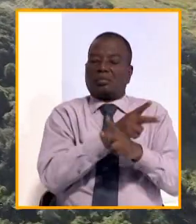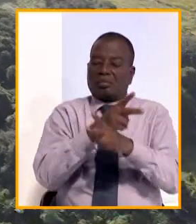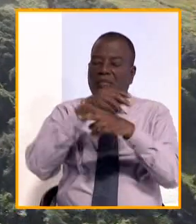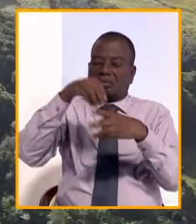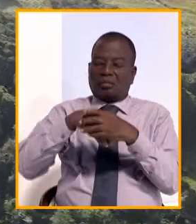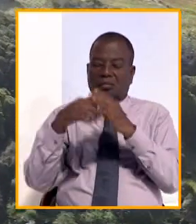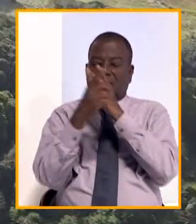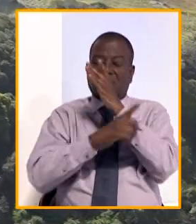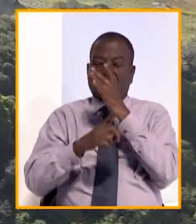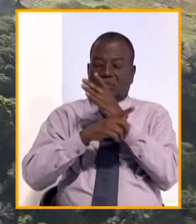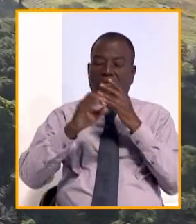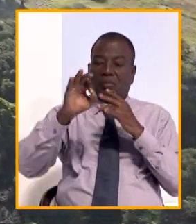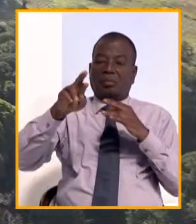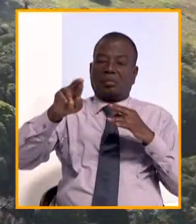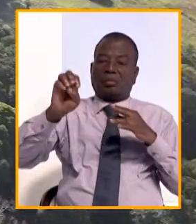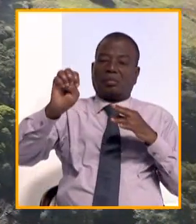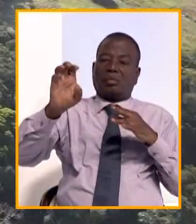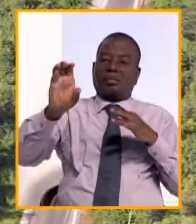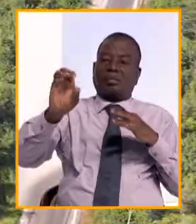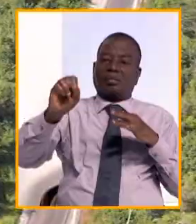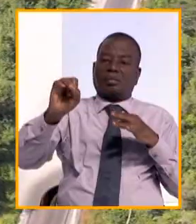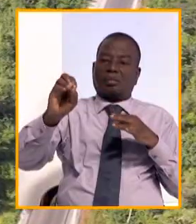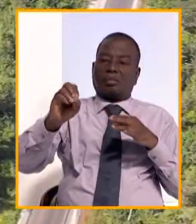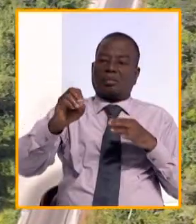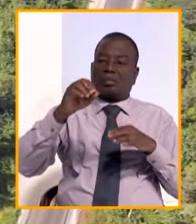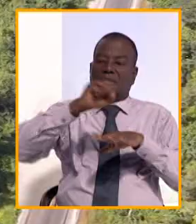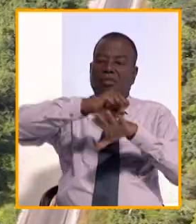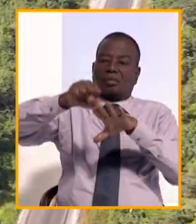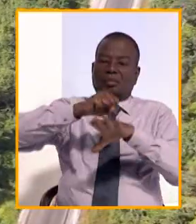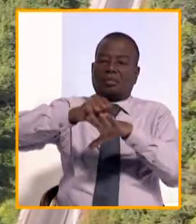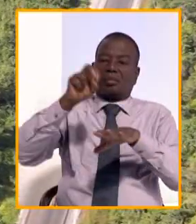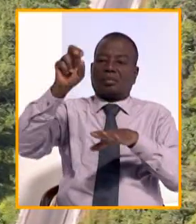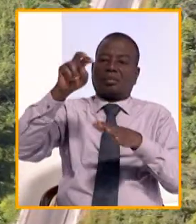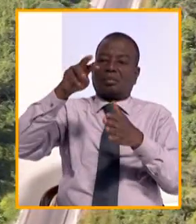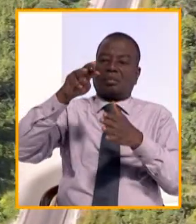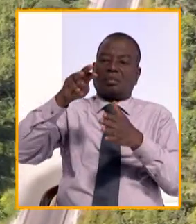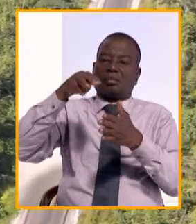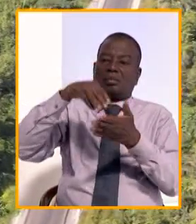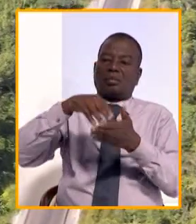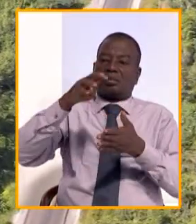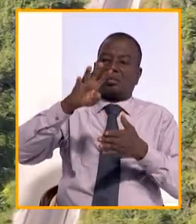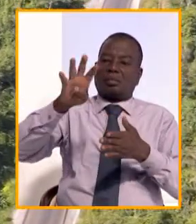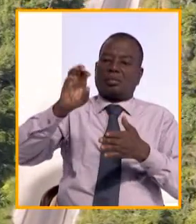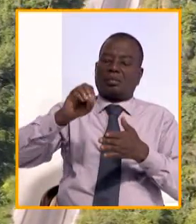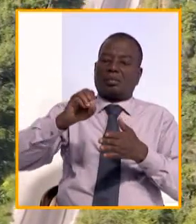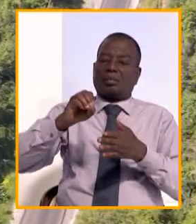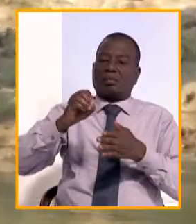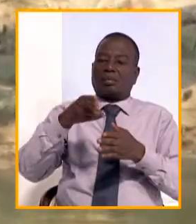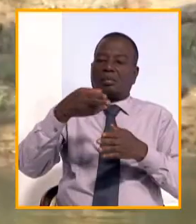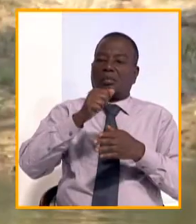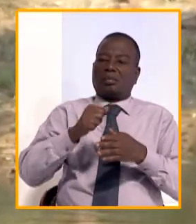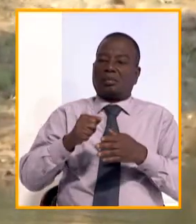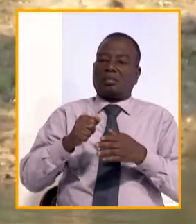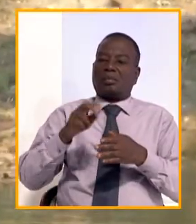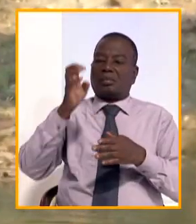le département de Fresco, d'une superficie de 12 540 hectares, abrite plusieurs espèces animales, dont